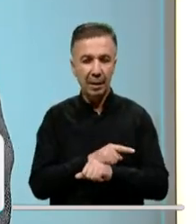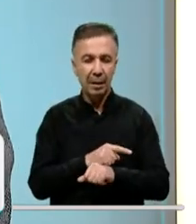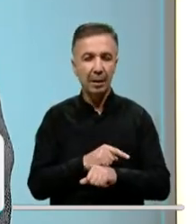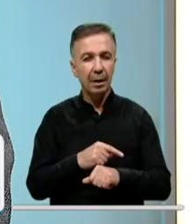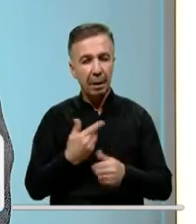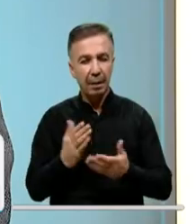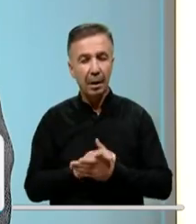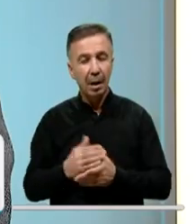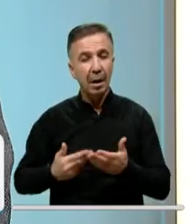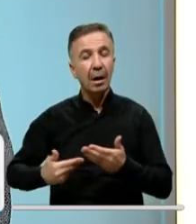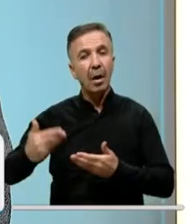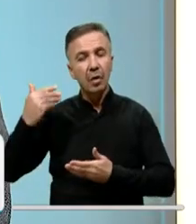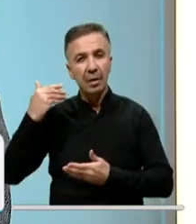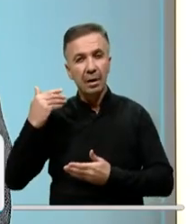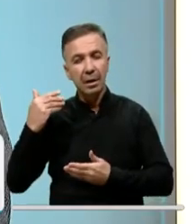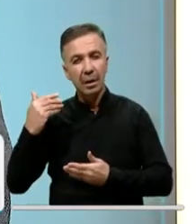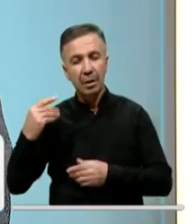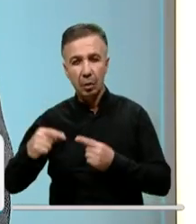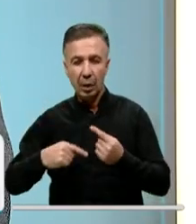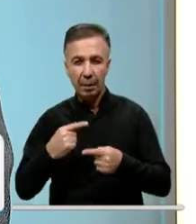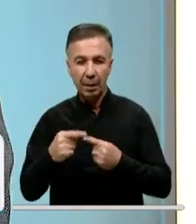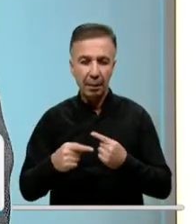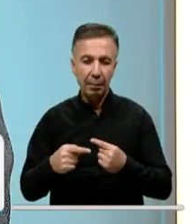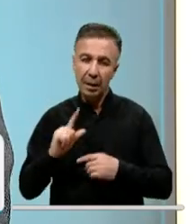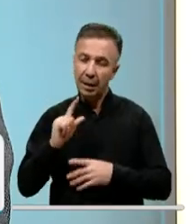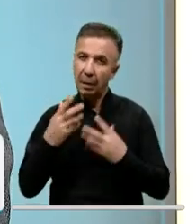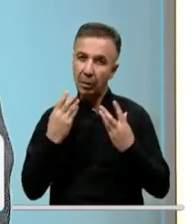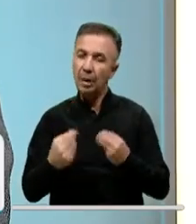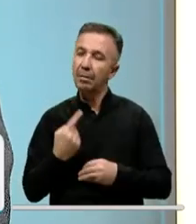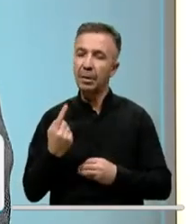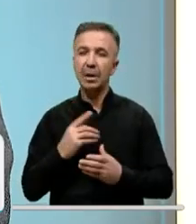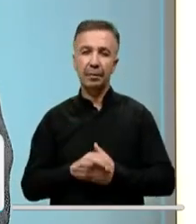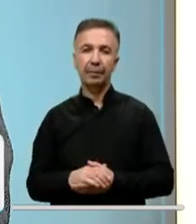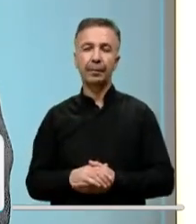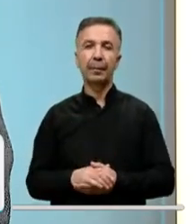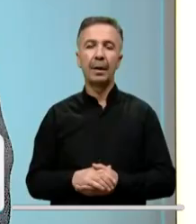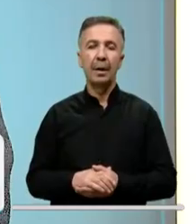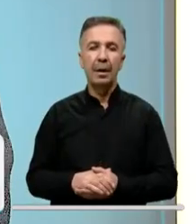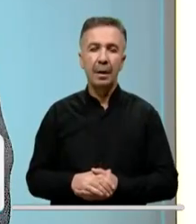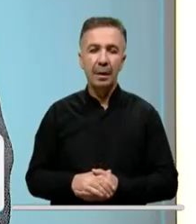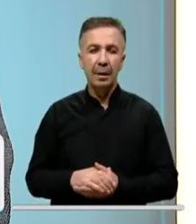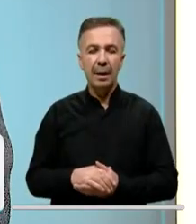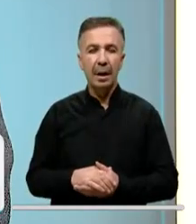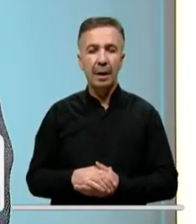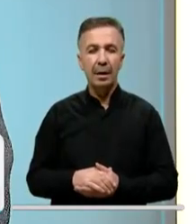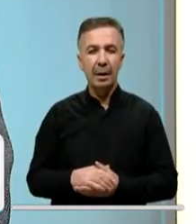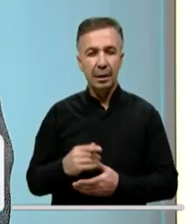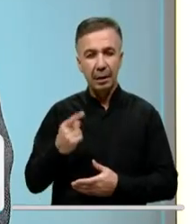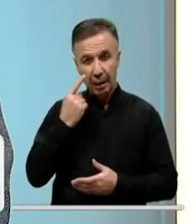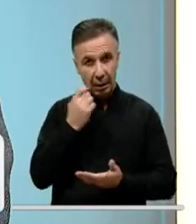hatta daha önceki dönemlerden beri gerekli olan bir şeydir. Nikahı tescil ettirmek gerekir